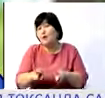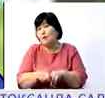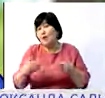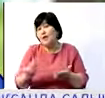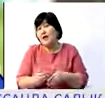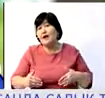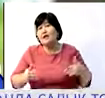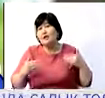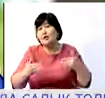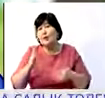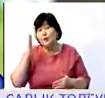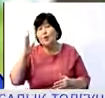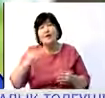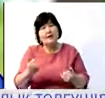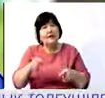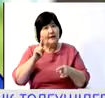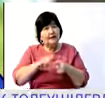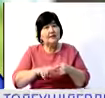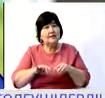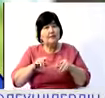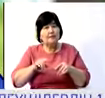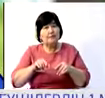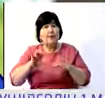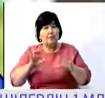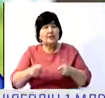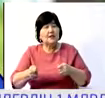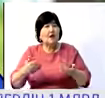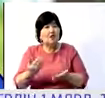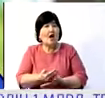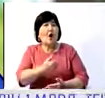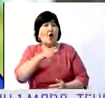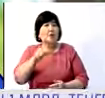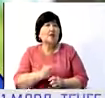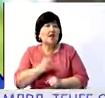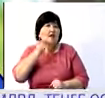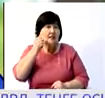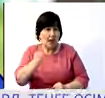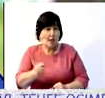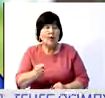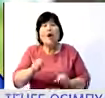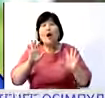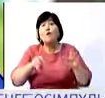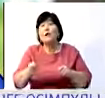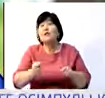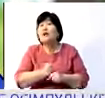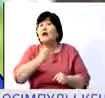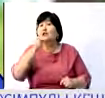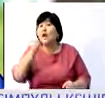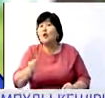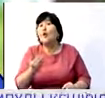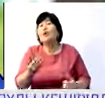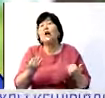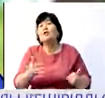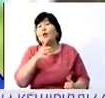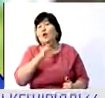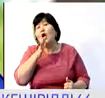серпін болуда да бұл тезден тез президенттікке жаңа үміткердің сайлануы, иә, президенттің сайлануы ол қазіргі